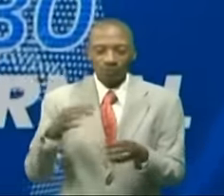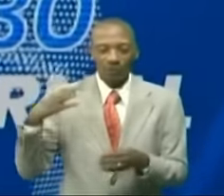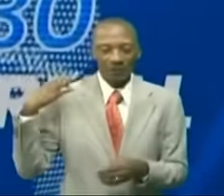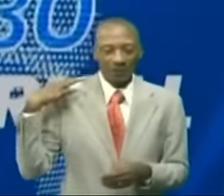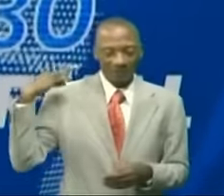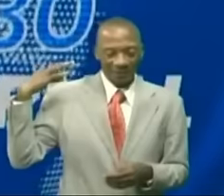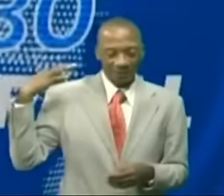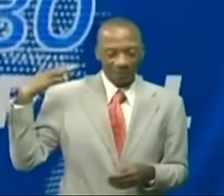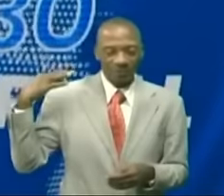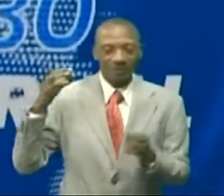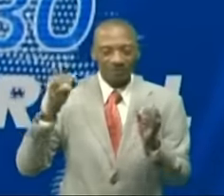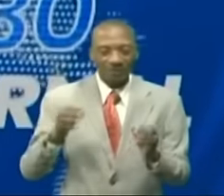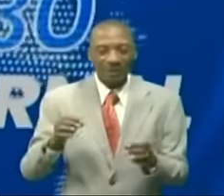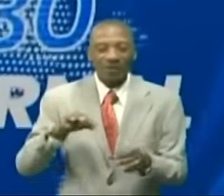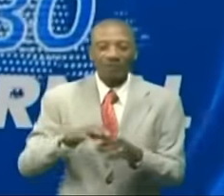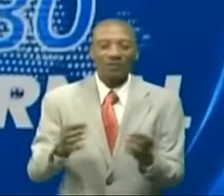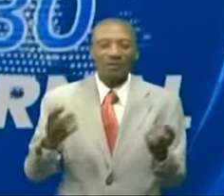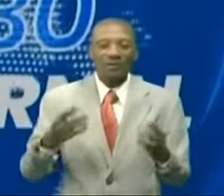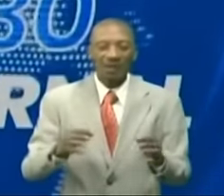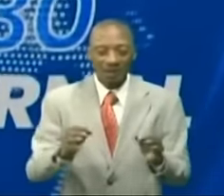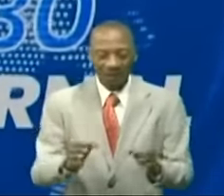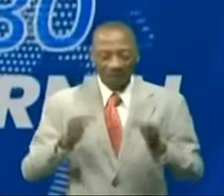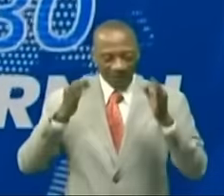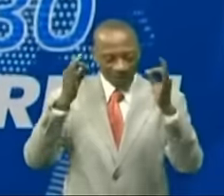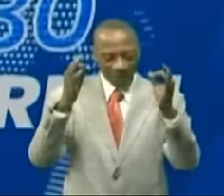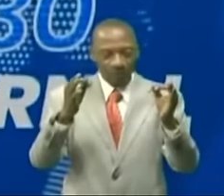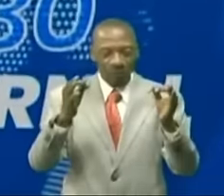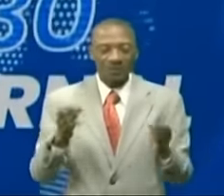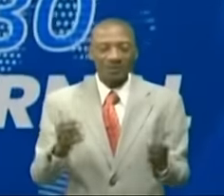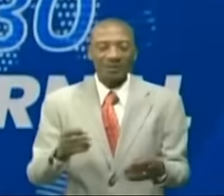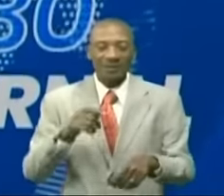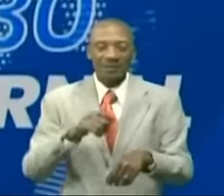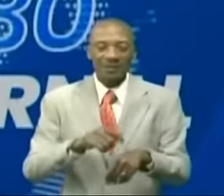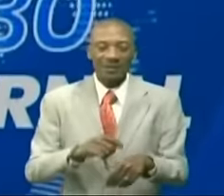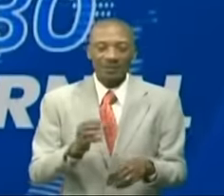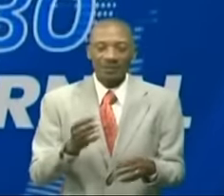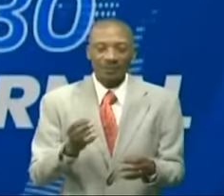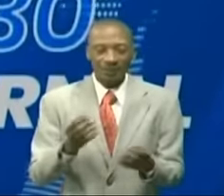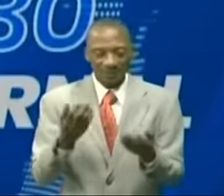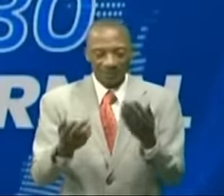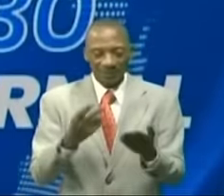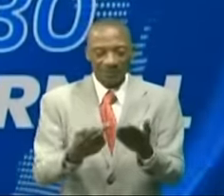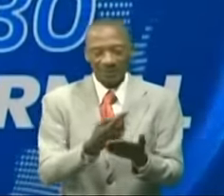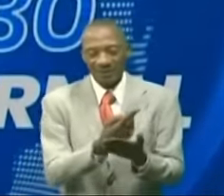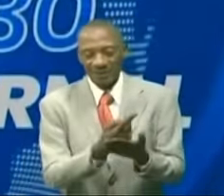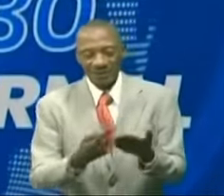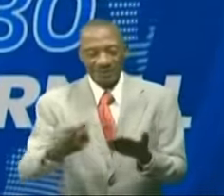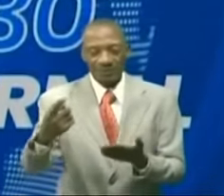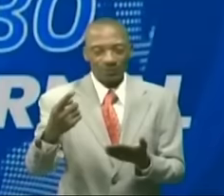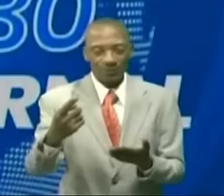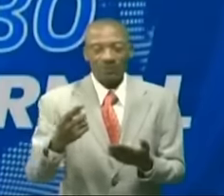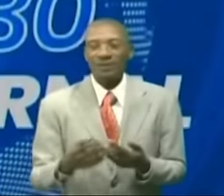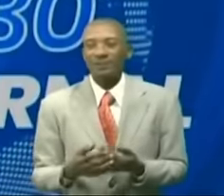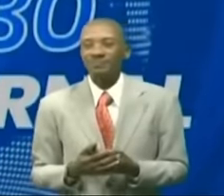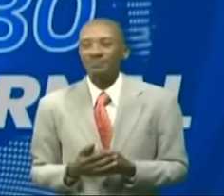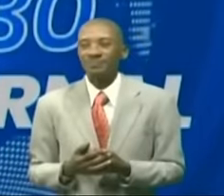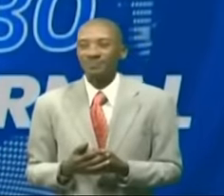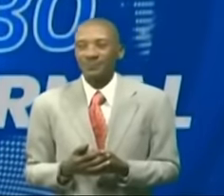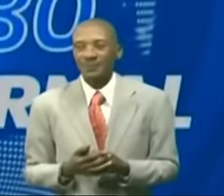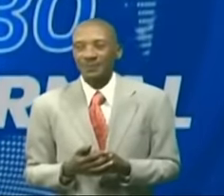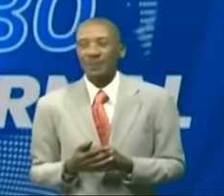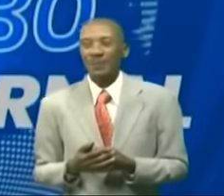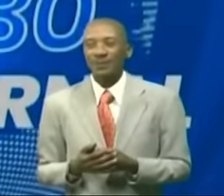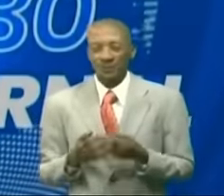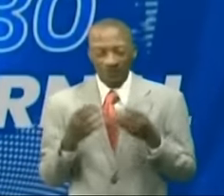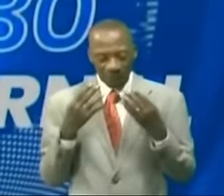prévues ce samedi. De détails dans nos prochaines éditions. Poursuivons ces journaux. Et puis la vice-ministre de l'Intérieur a effectué une visite de travail